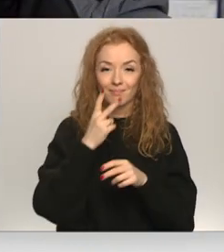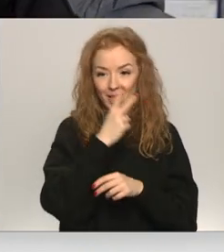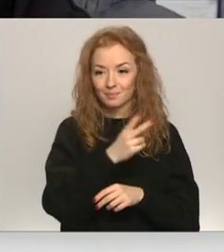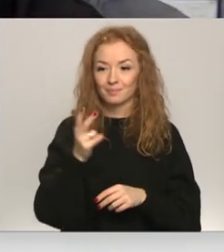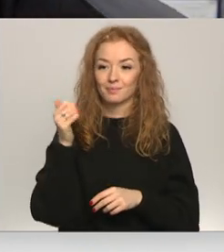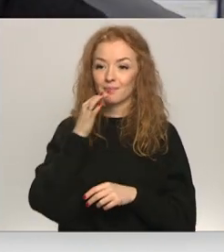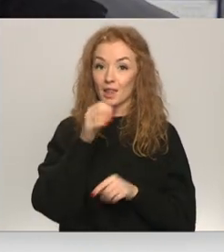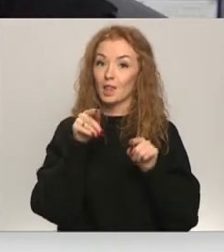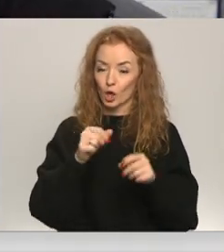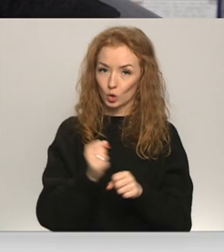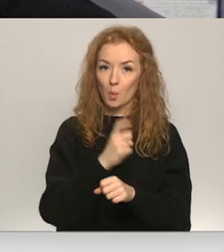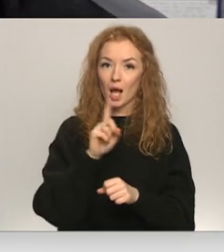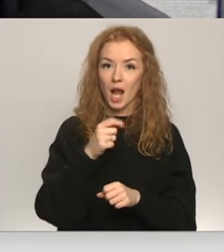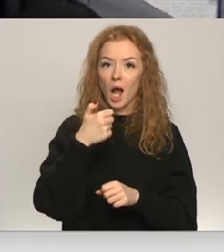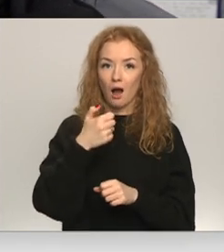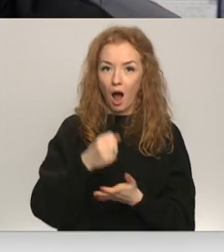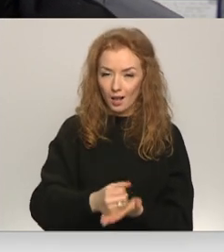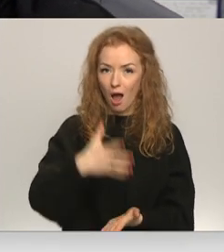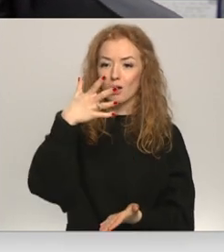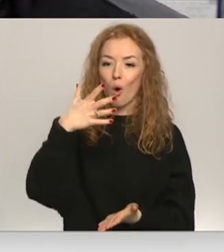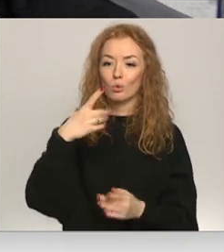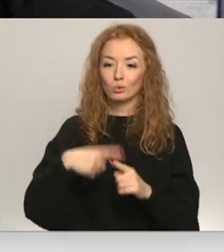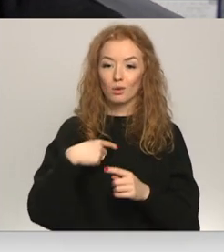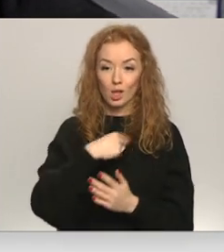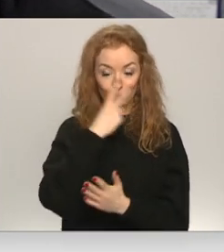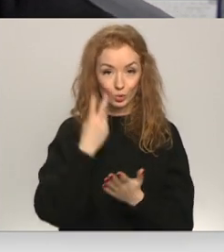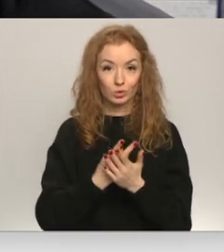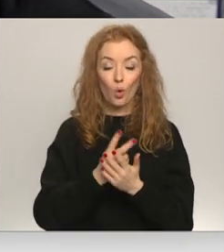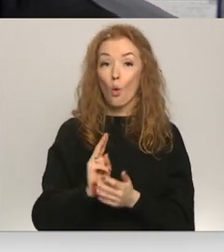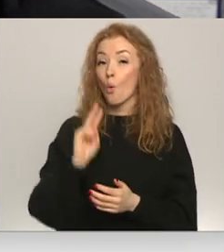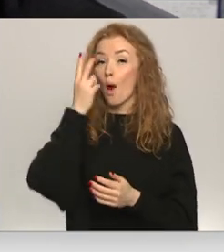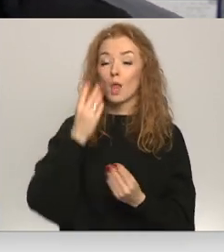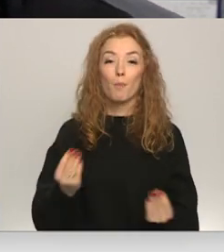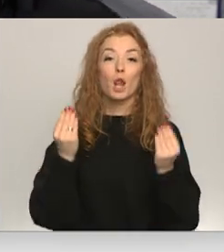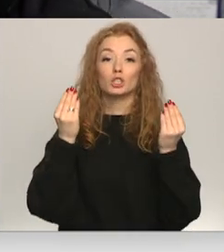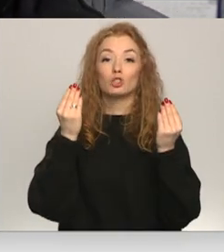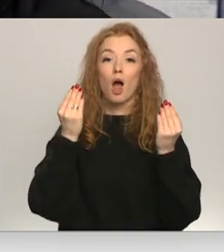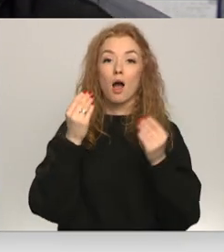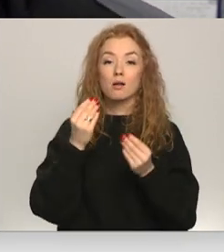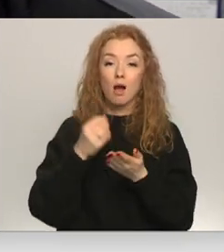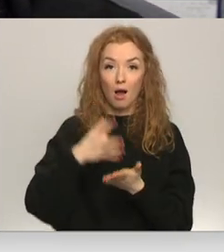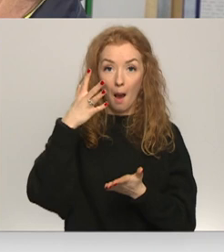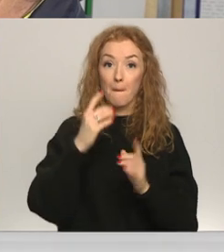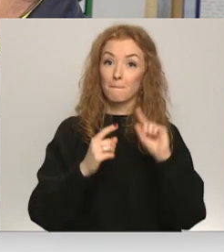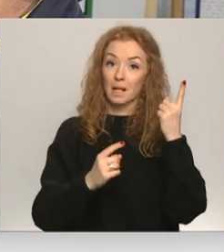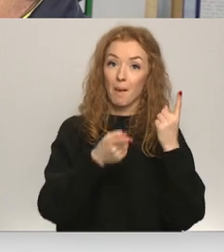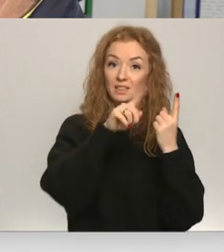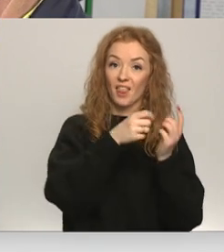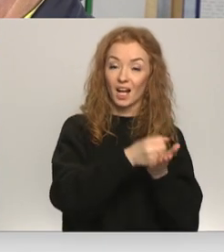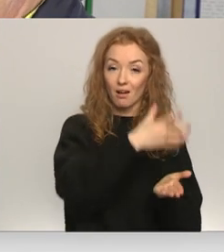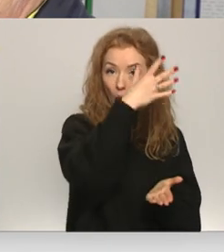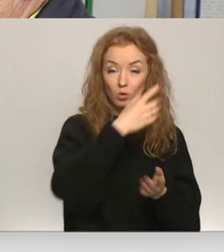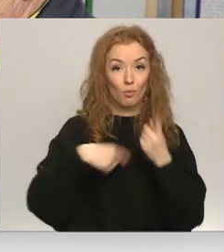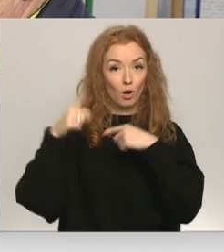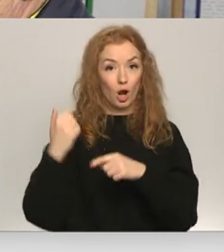Tas tomēr ir Gagarina kaus, un tā ir, es uzskatu, otra prestižākā trofeja uzreiz aiz Stanley kaus. Par cik es arī